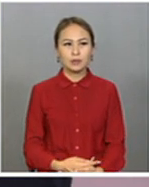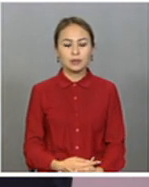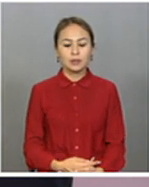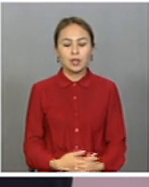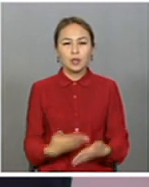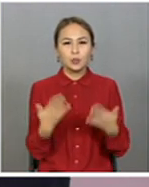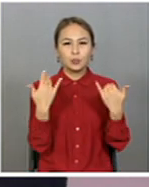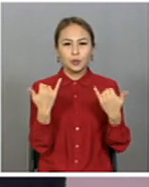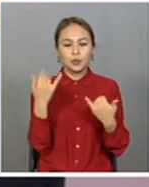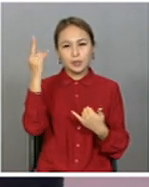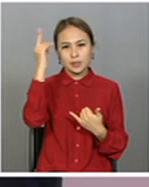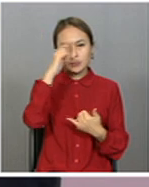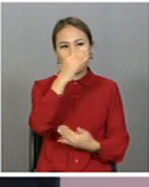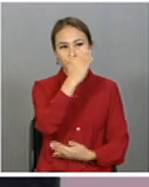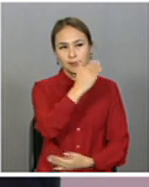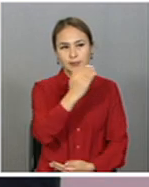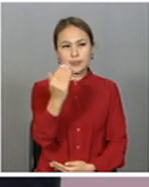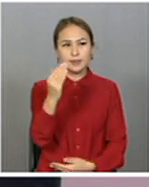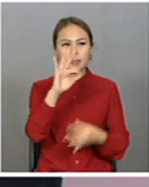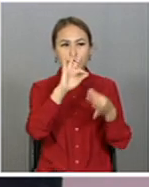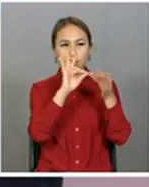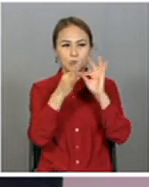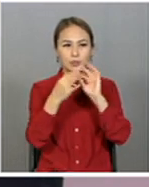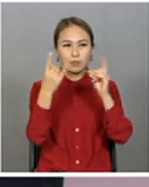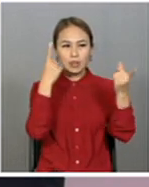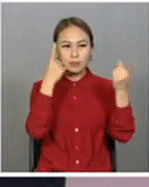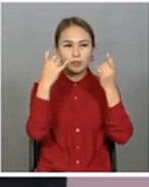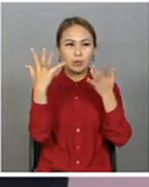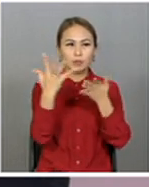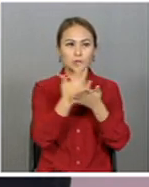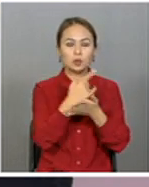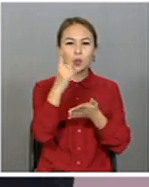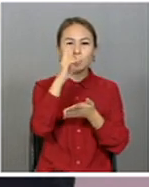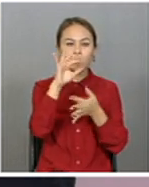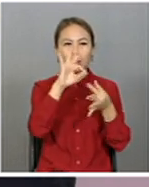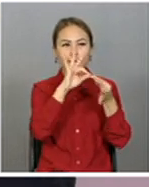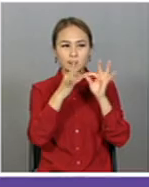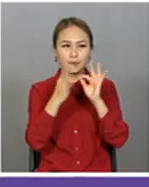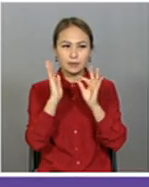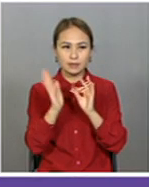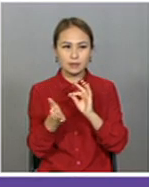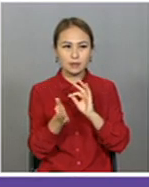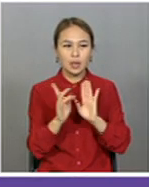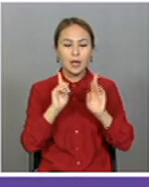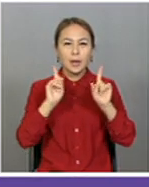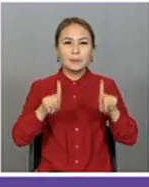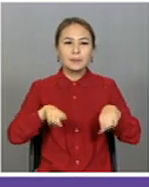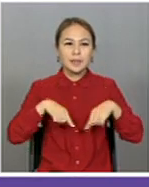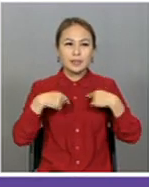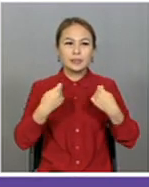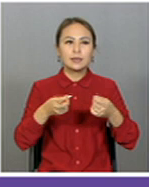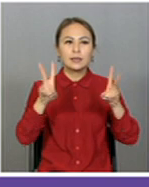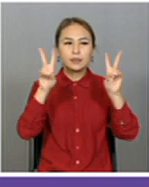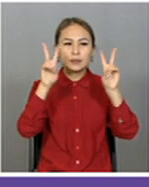Бүгінгі сабақта сендер дерек көздерден мәліметті табу жолын анықтайсыңдар.